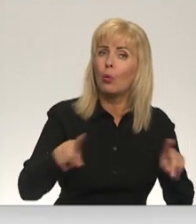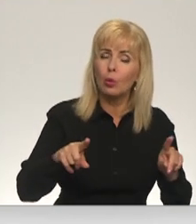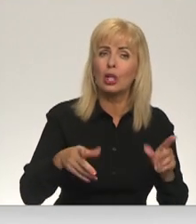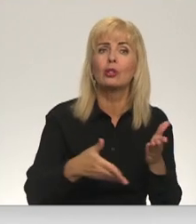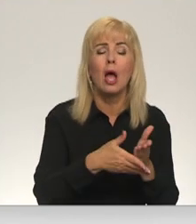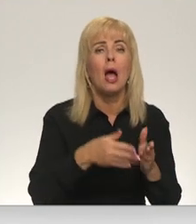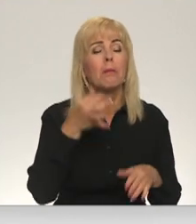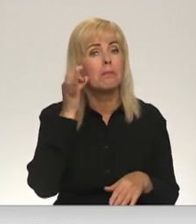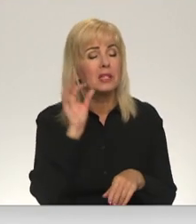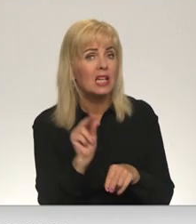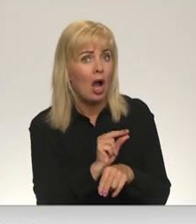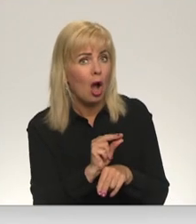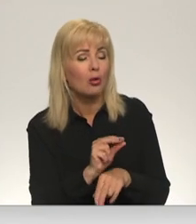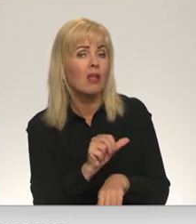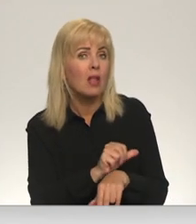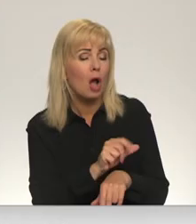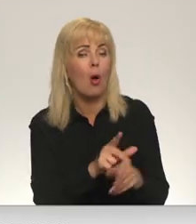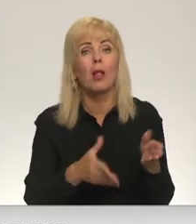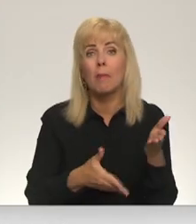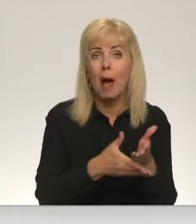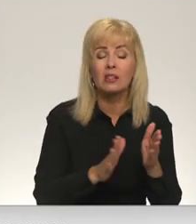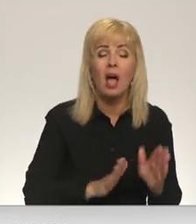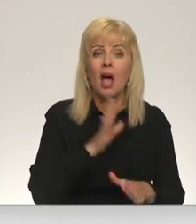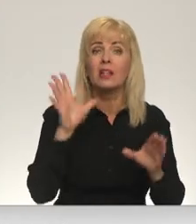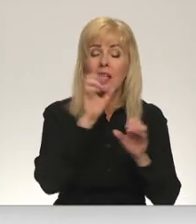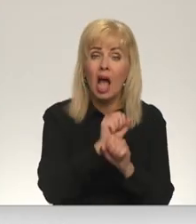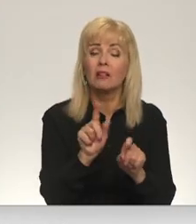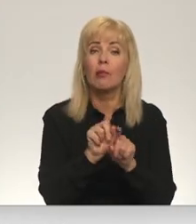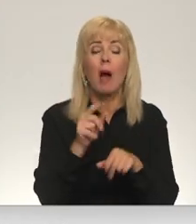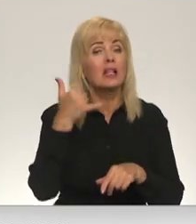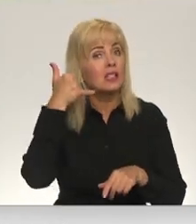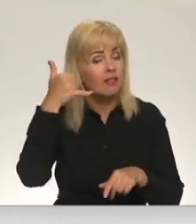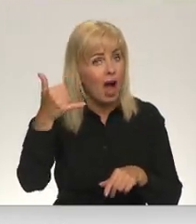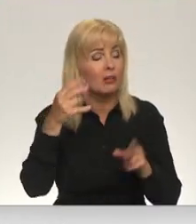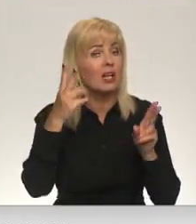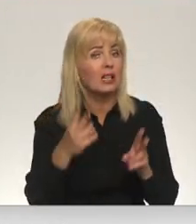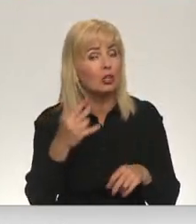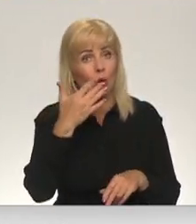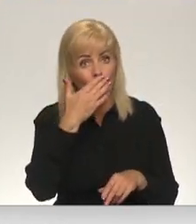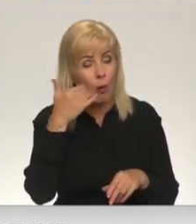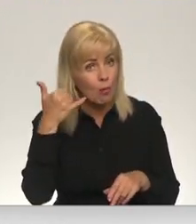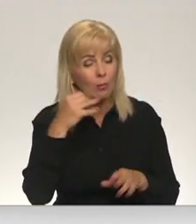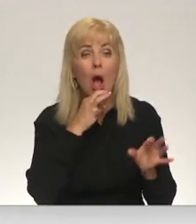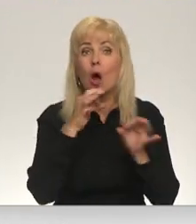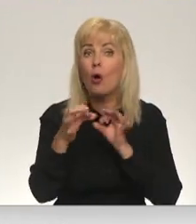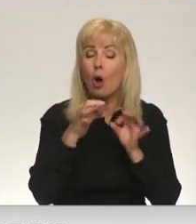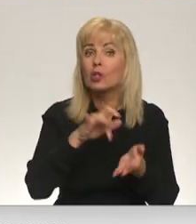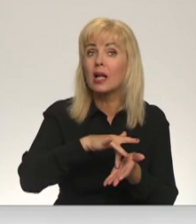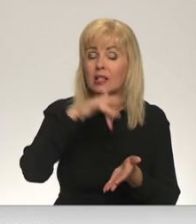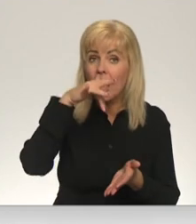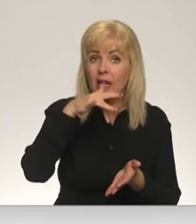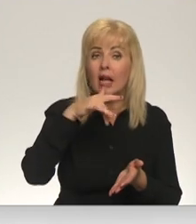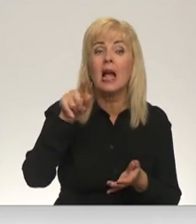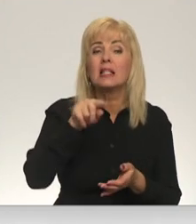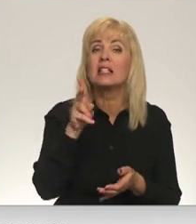un narkoloģisko palīdzību. Tāpat visu diennakti jūs uzklausīs, zvanot pa krīzes tālruņiem uz konsultāciju centru